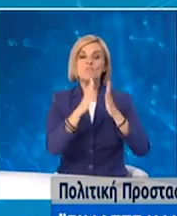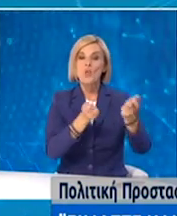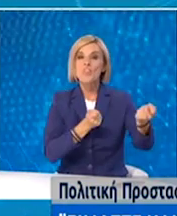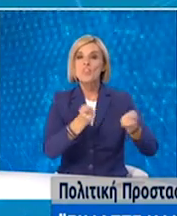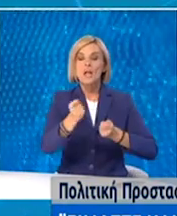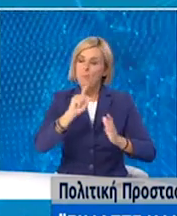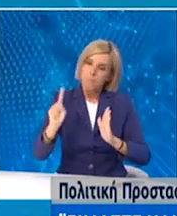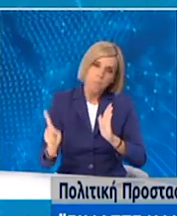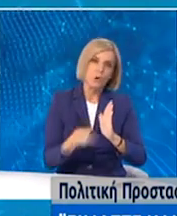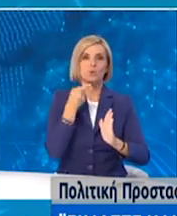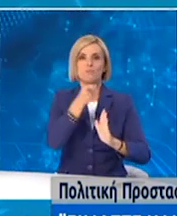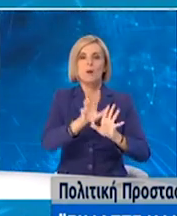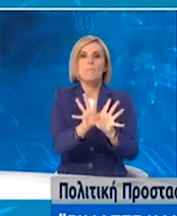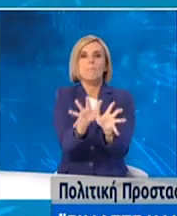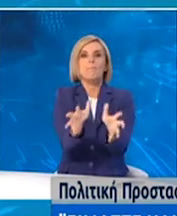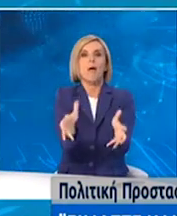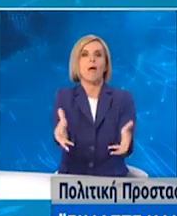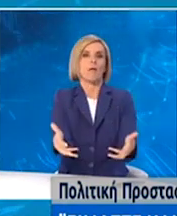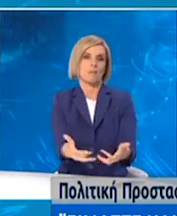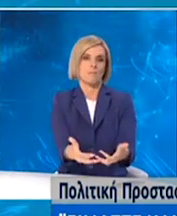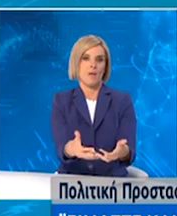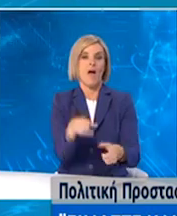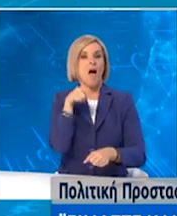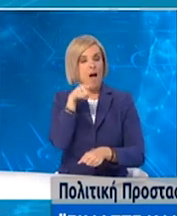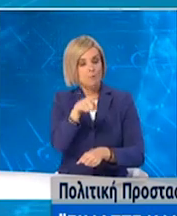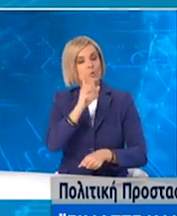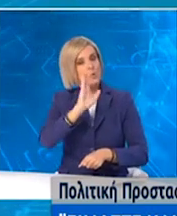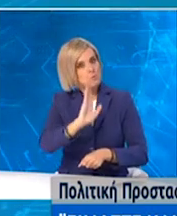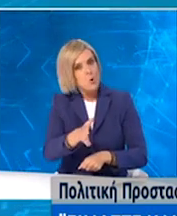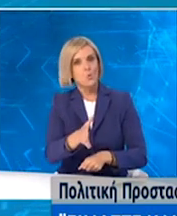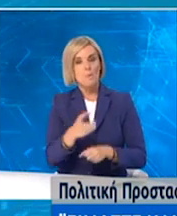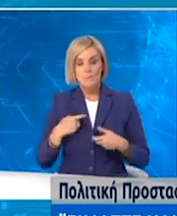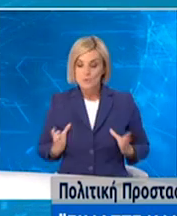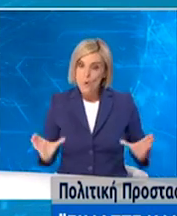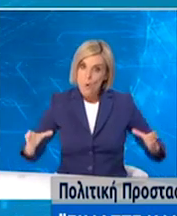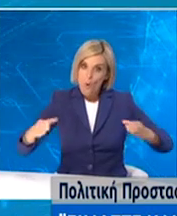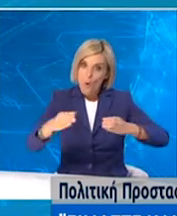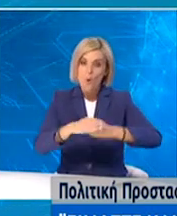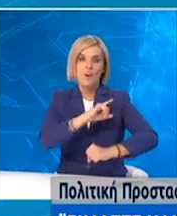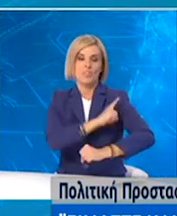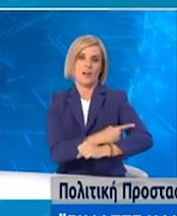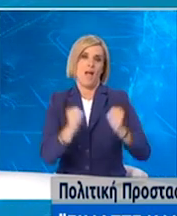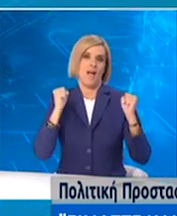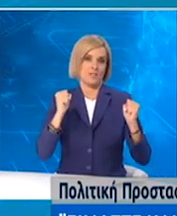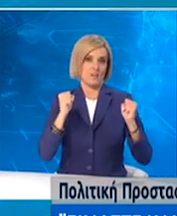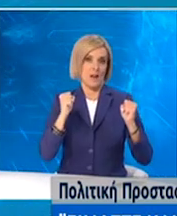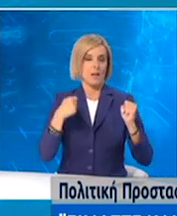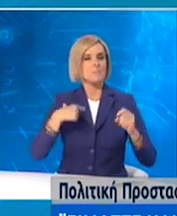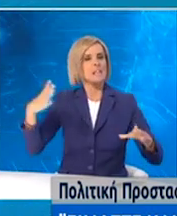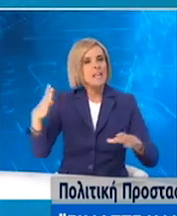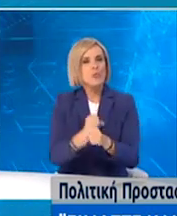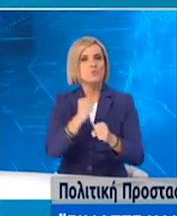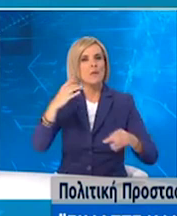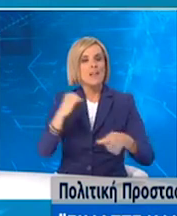πρωτόγνωρης παγκόσμιας πανδημίας. Γιατί αυτός είναι ο μόνος τρόπος να βγούμε όλοι μαζί δυνατοί και ασφαλείς, κερδίζοντας κάθε